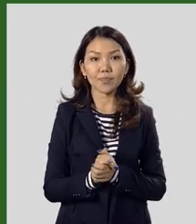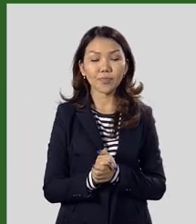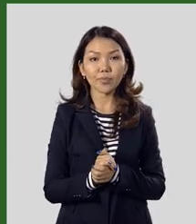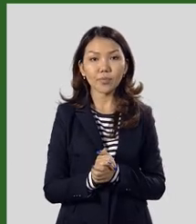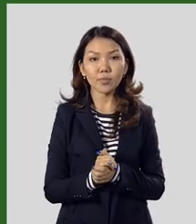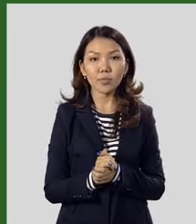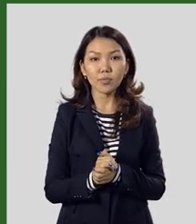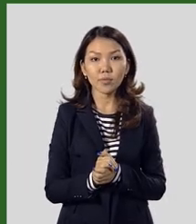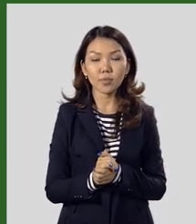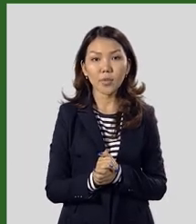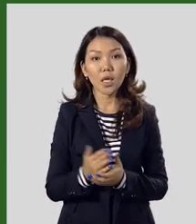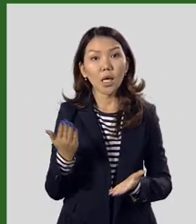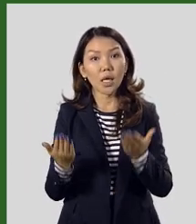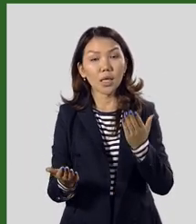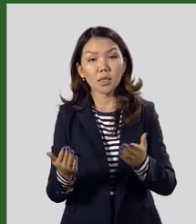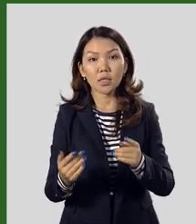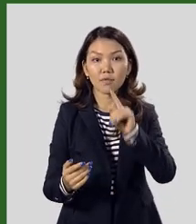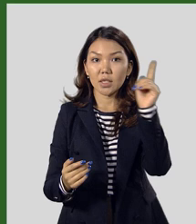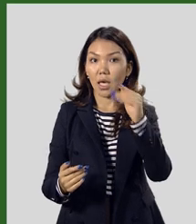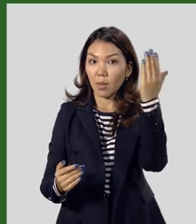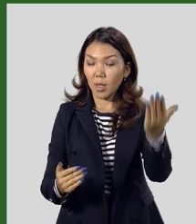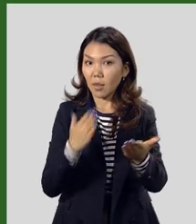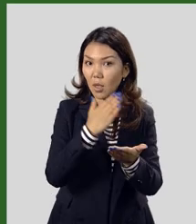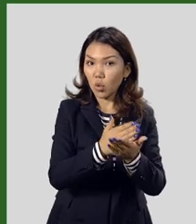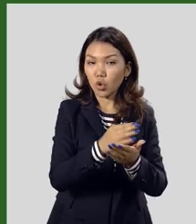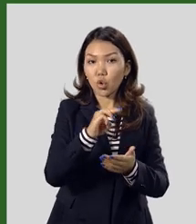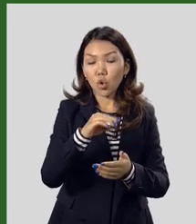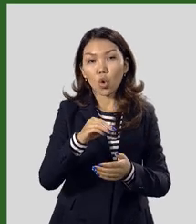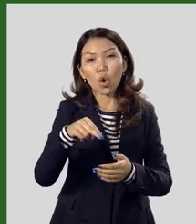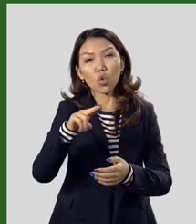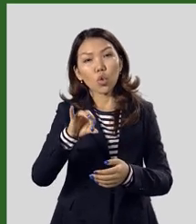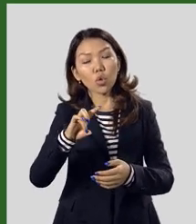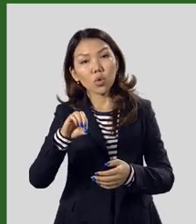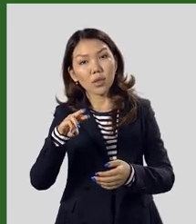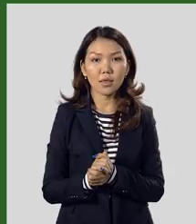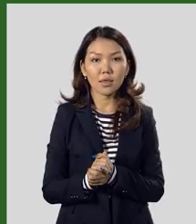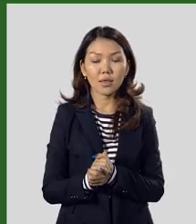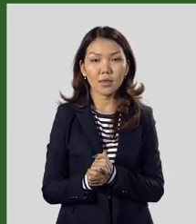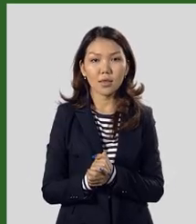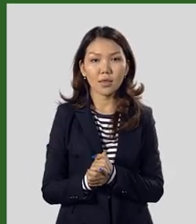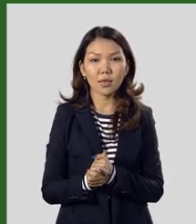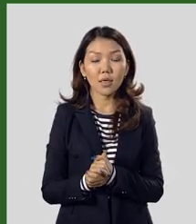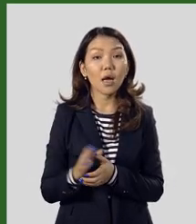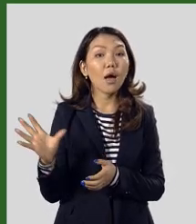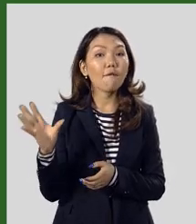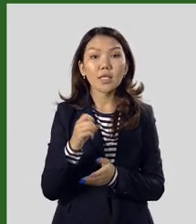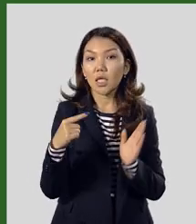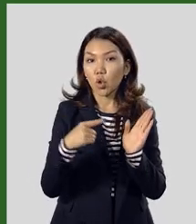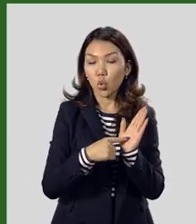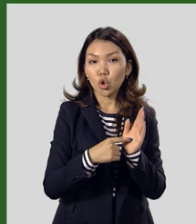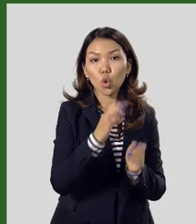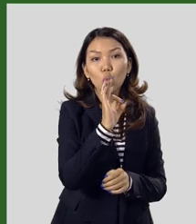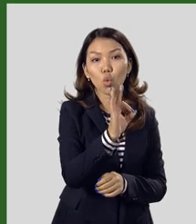восточная. Если в западном полушарии, то долгота западная. То есть все точки